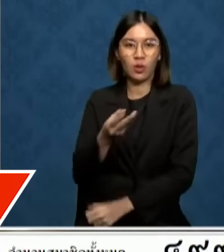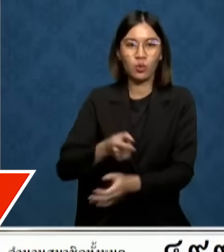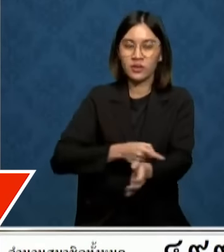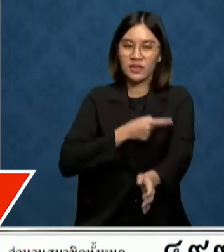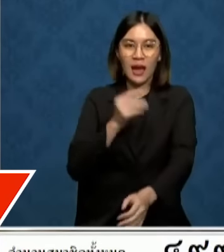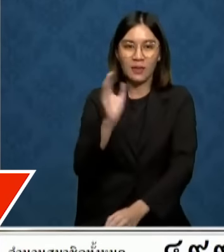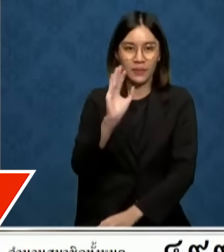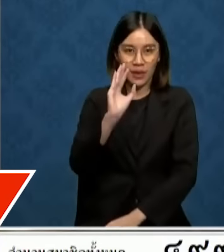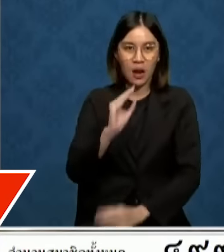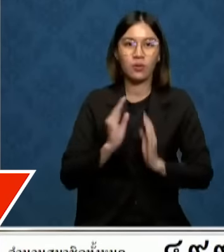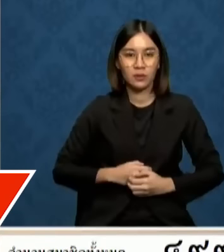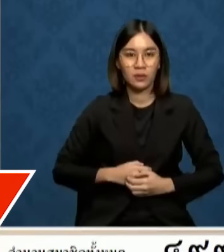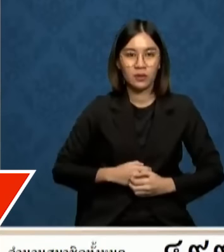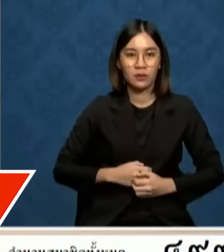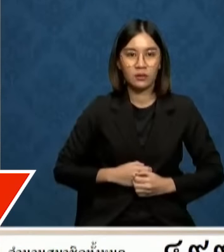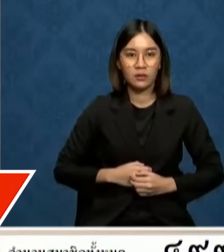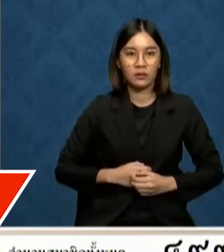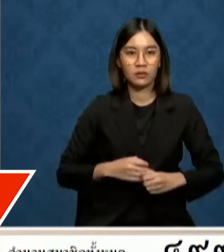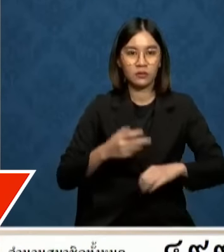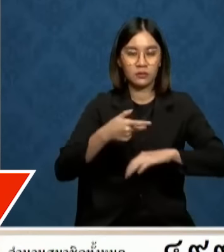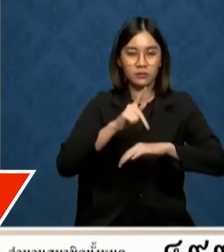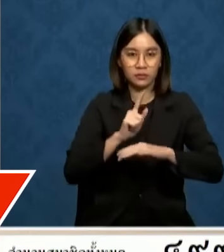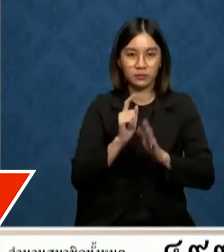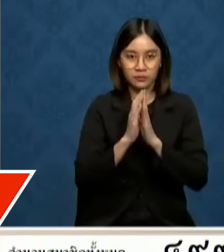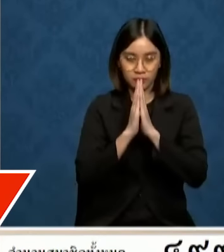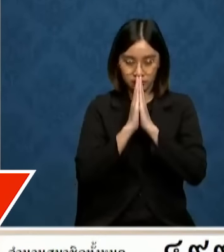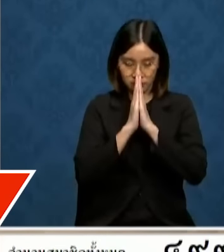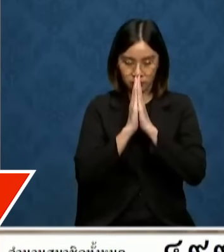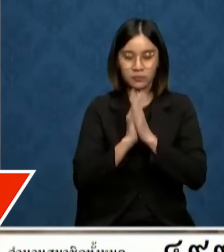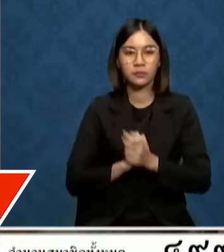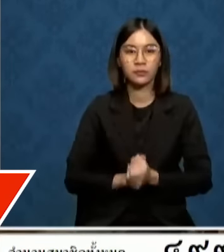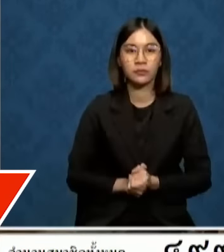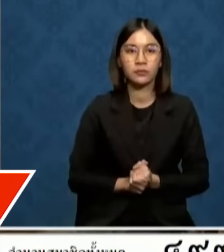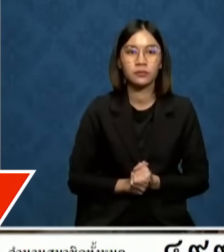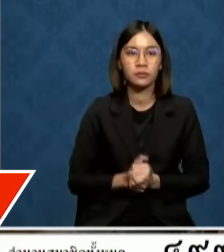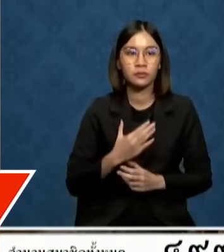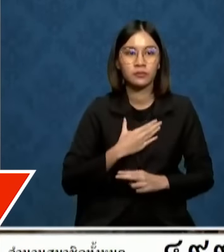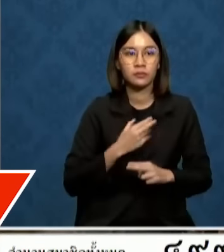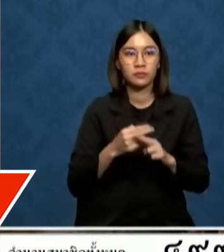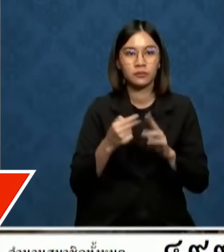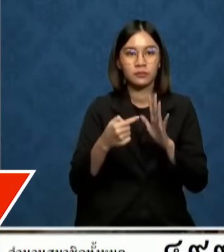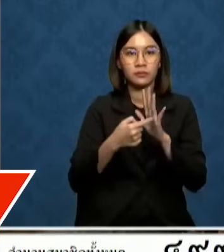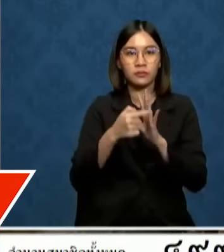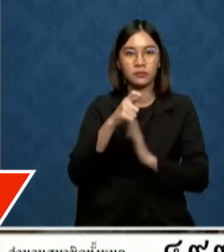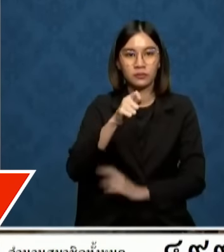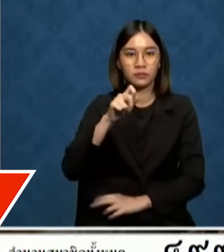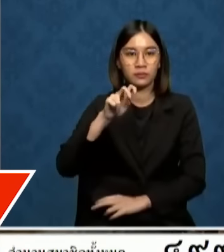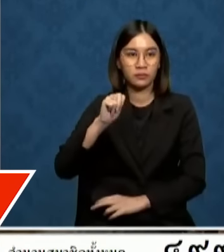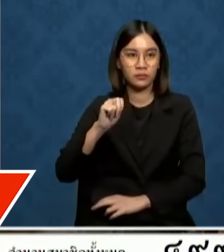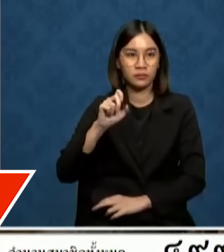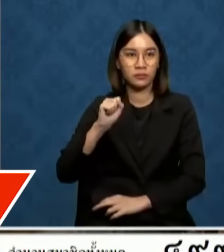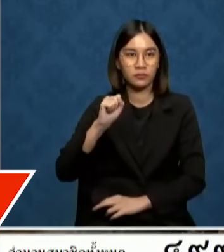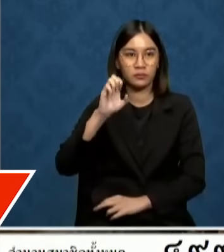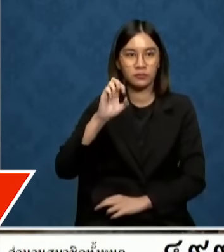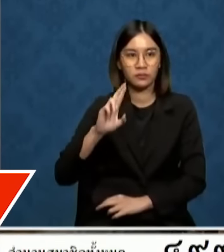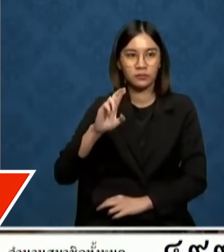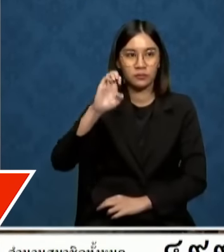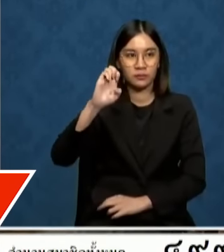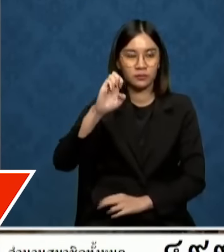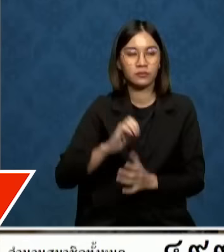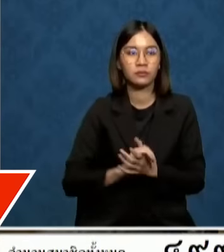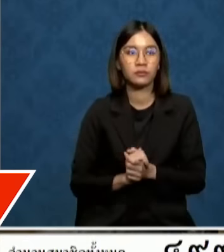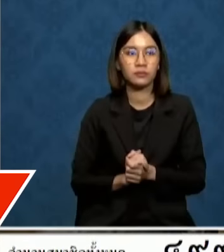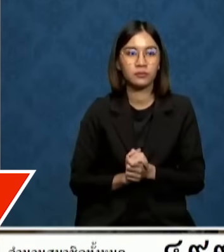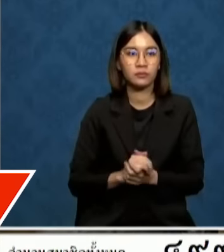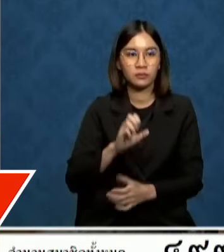ปลาขอบคุณมากครับอุ๊ยมันหล่นกราบเรียนท่านประธานสภาที่เคารพดิฉันนางสาวแอนสิริวรกนกสมาชิกสภาผู้